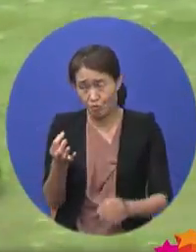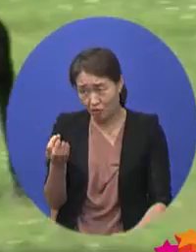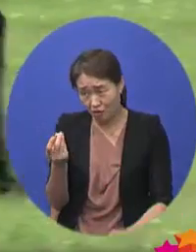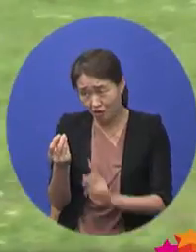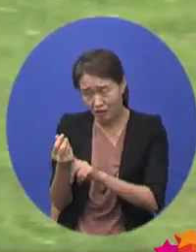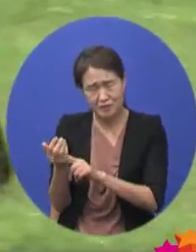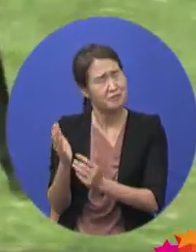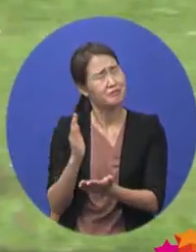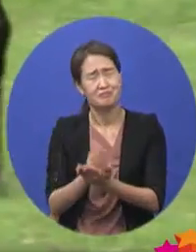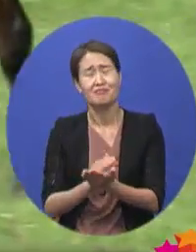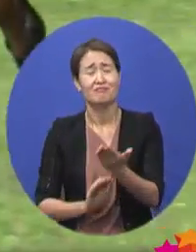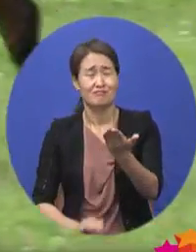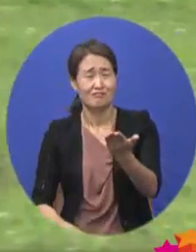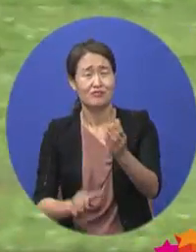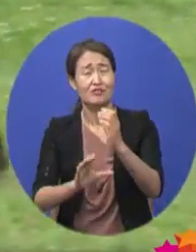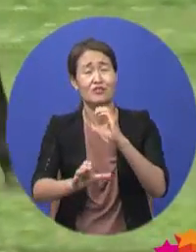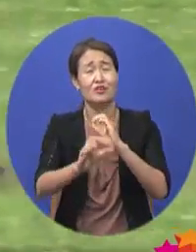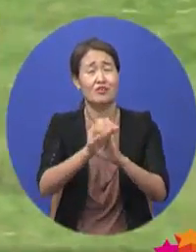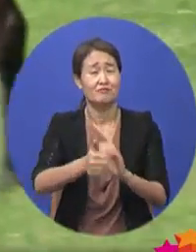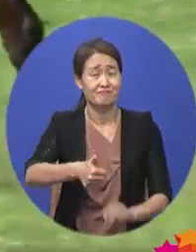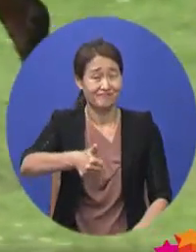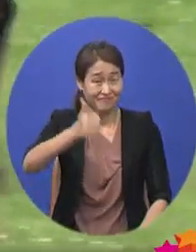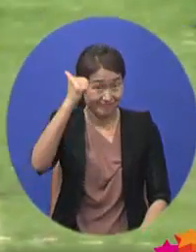돈보다 사내가 좋아